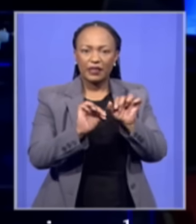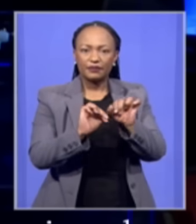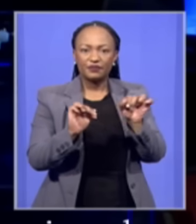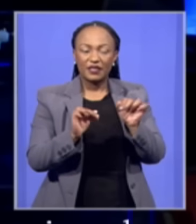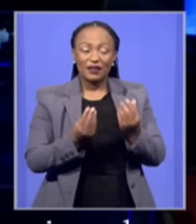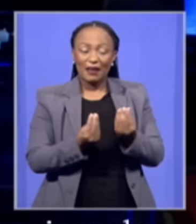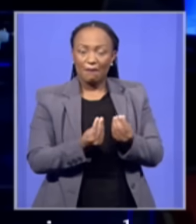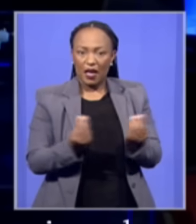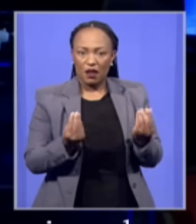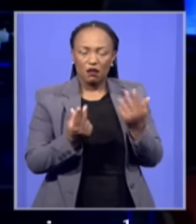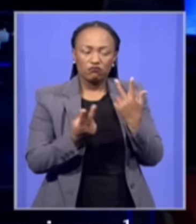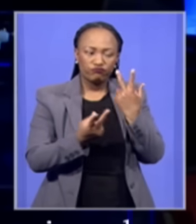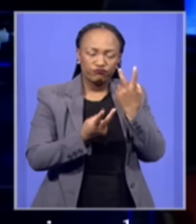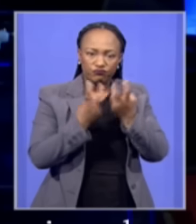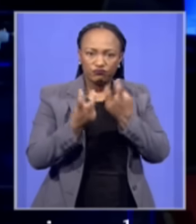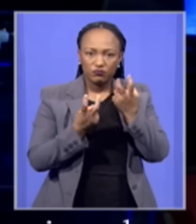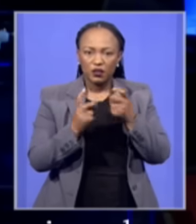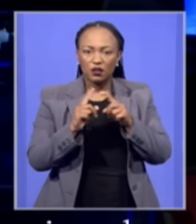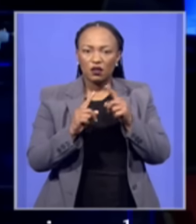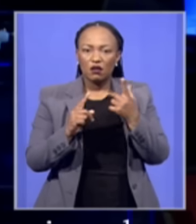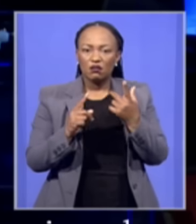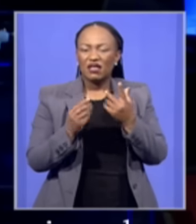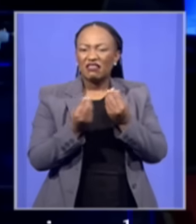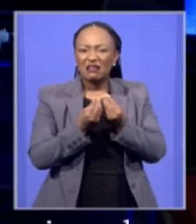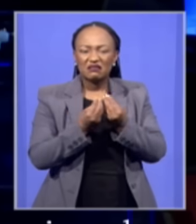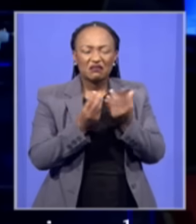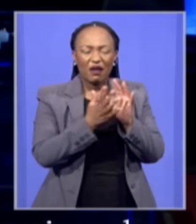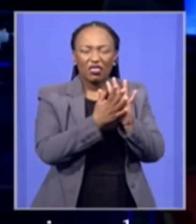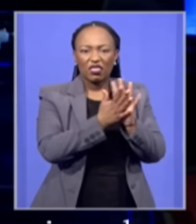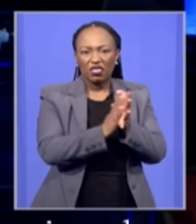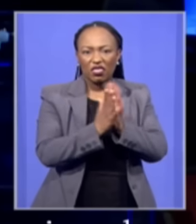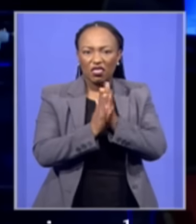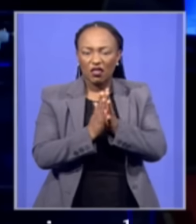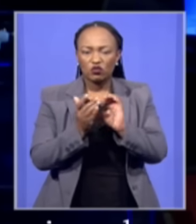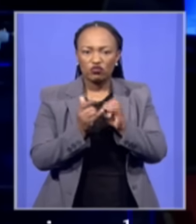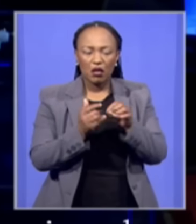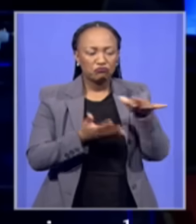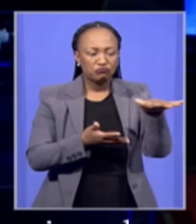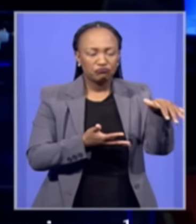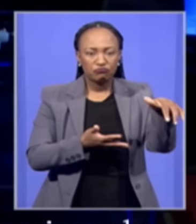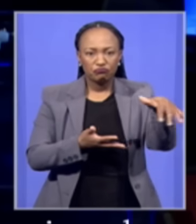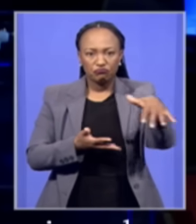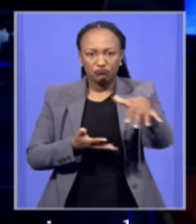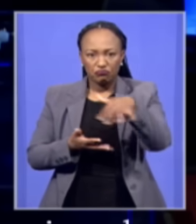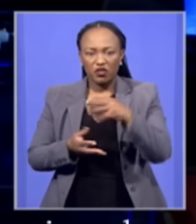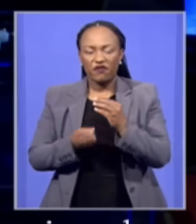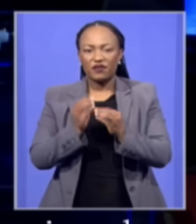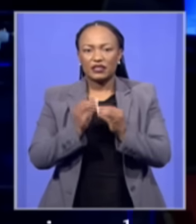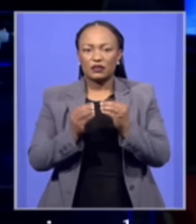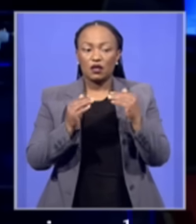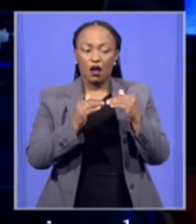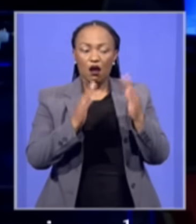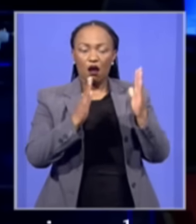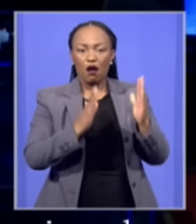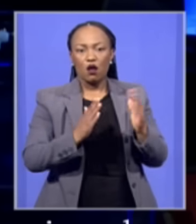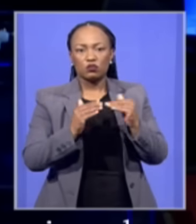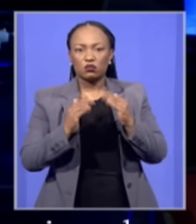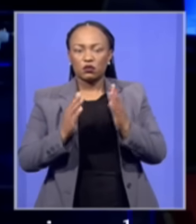leka ho phuthaphutha bonyane ba thepa ya bona e setseng le ho lokisa matlo a bona. Palo ya batho ba seng ba hlokaetse e